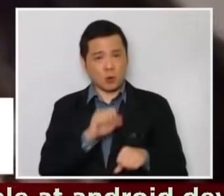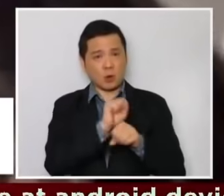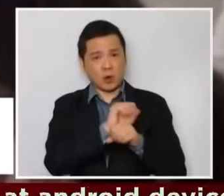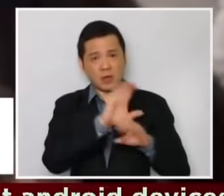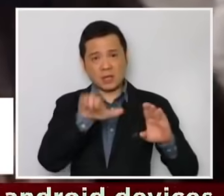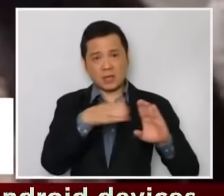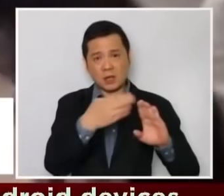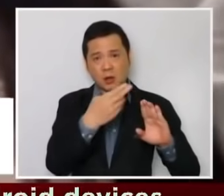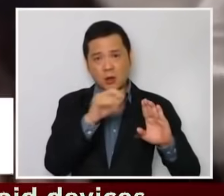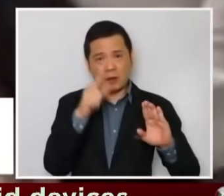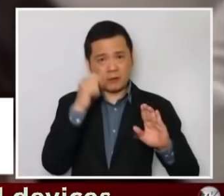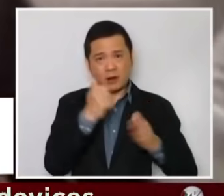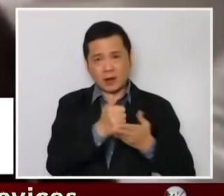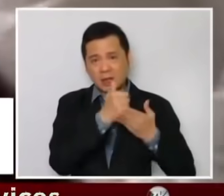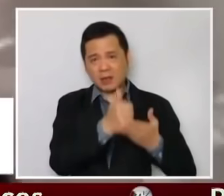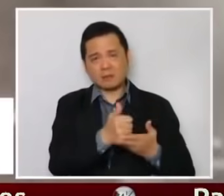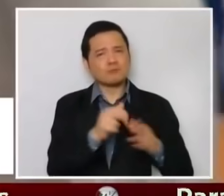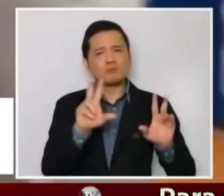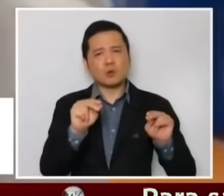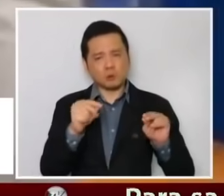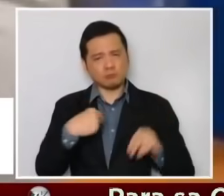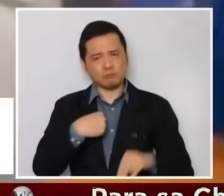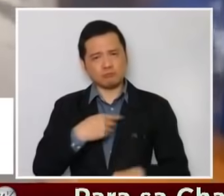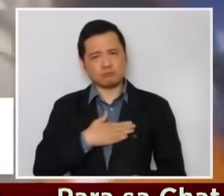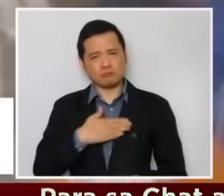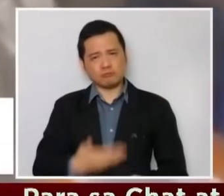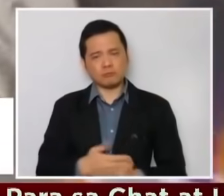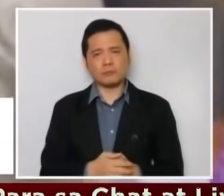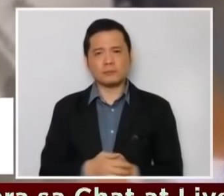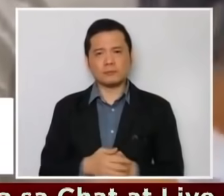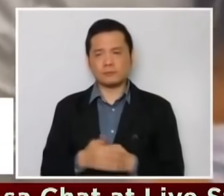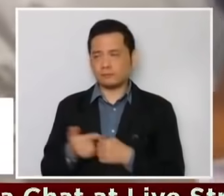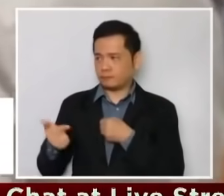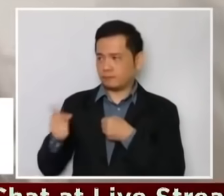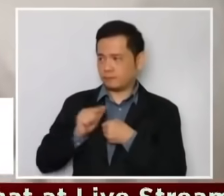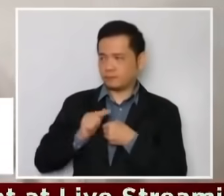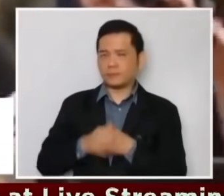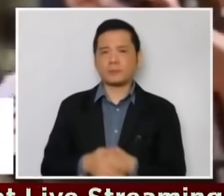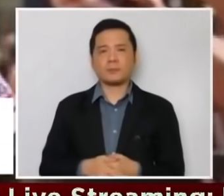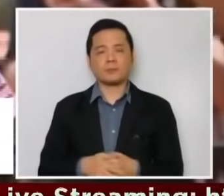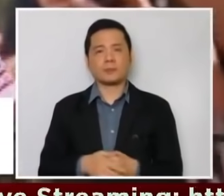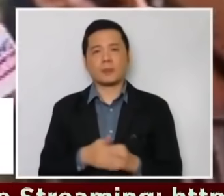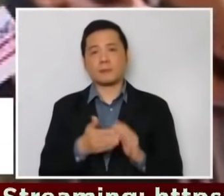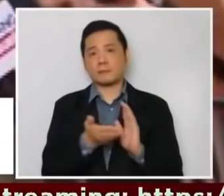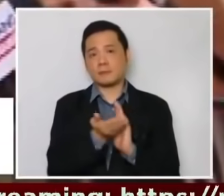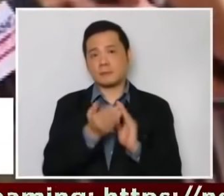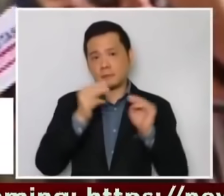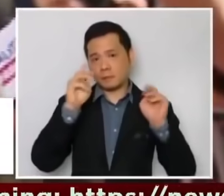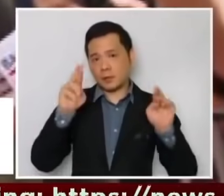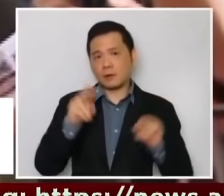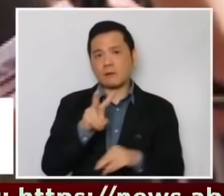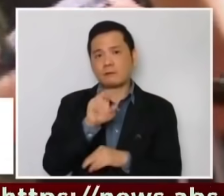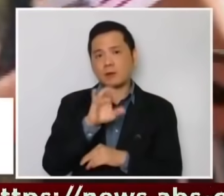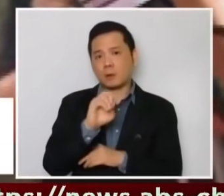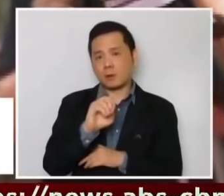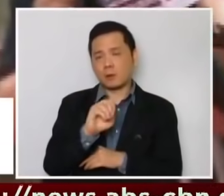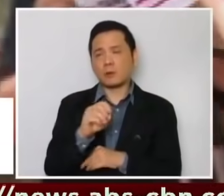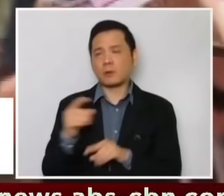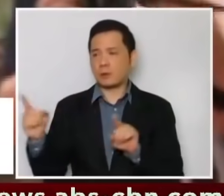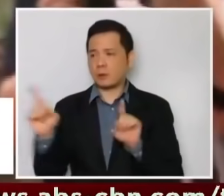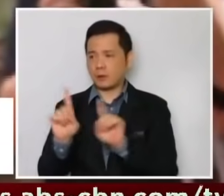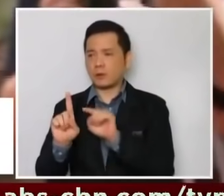tulong. Makakalaban ni na Bernardo at Sia ang tandem ni na Pasig Mayor Vico Soto at dating Representative